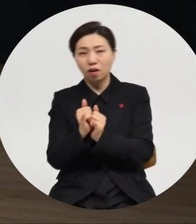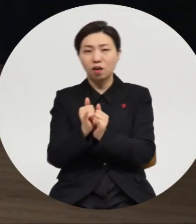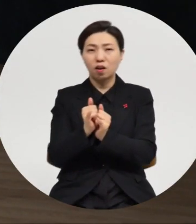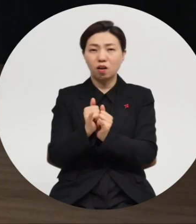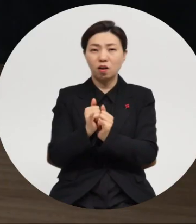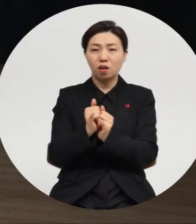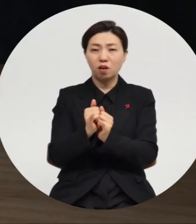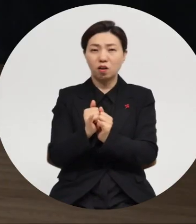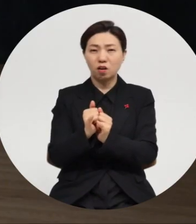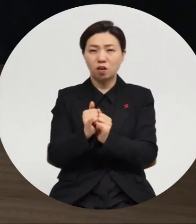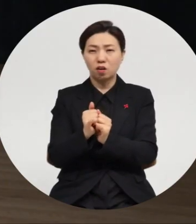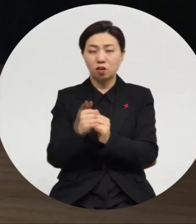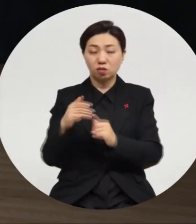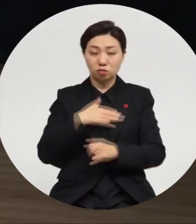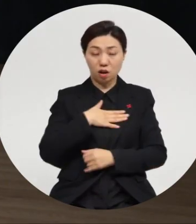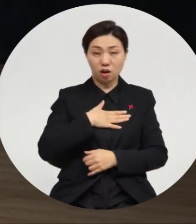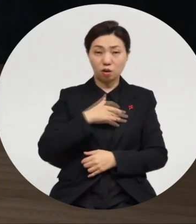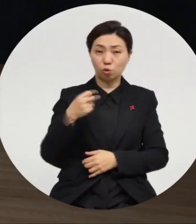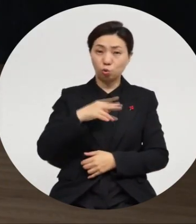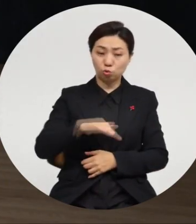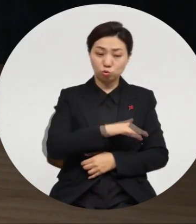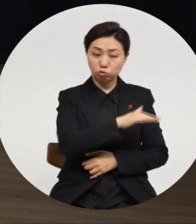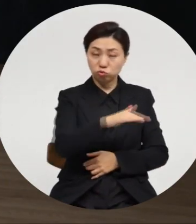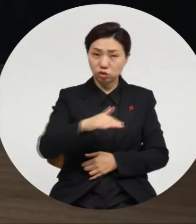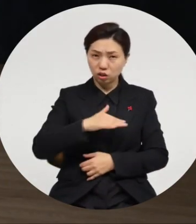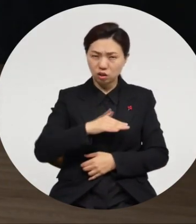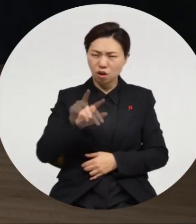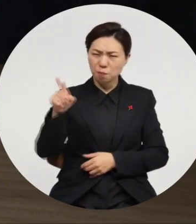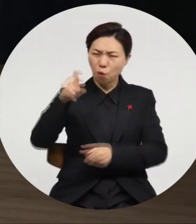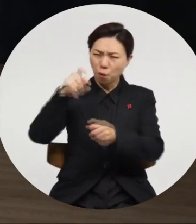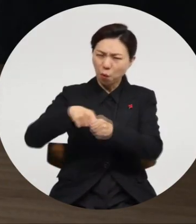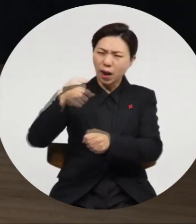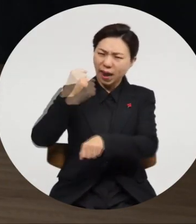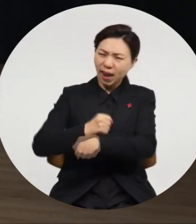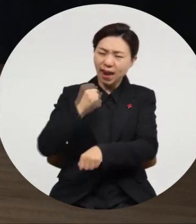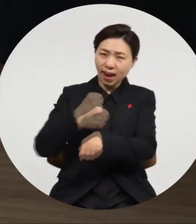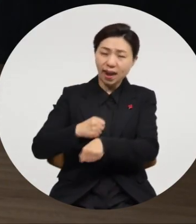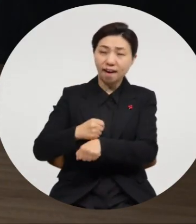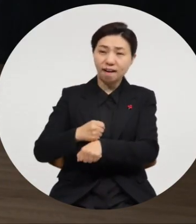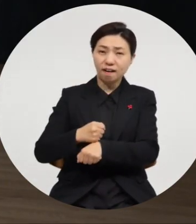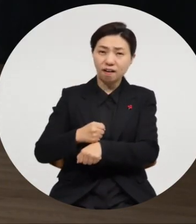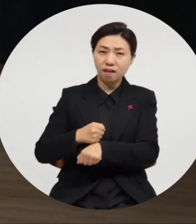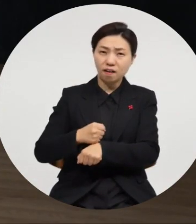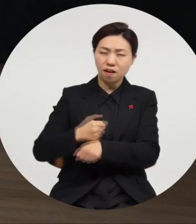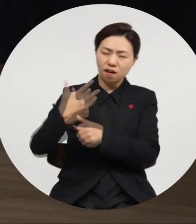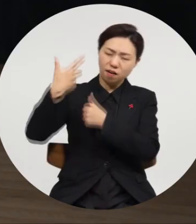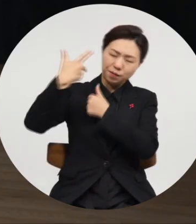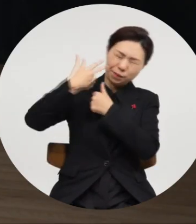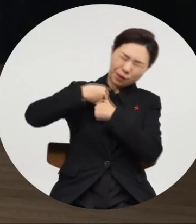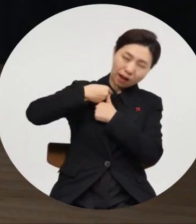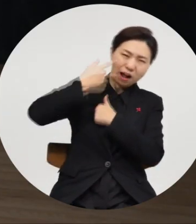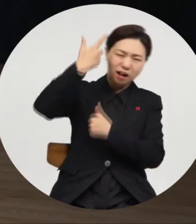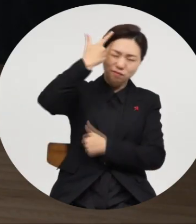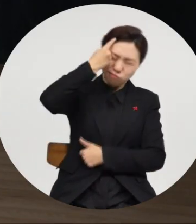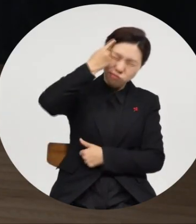그리고 사회에서 나에게 우리들에게 어떤 목적을